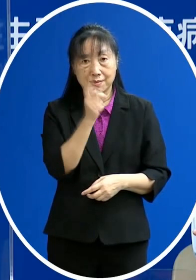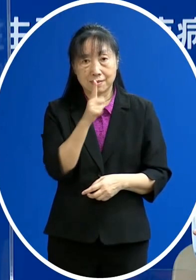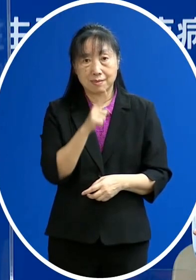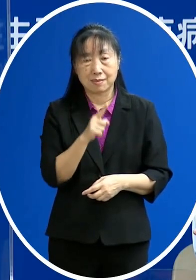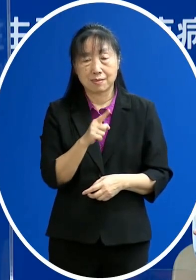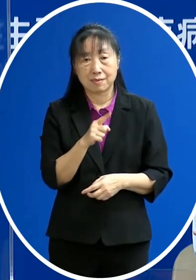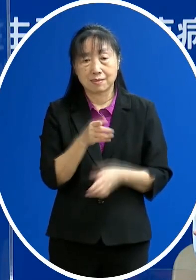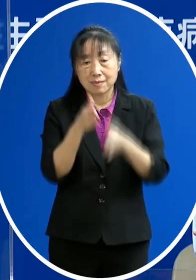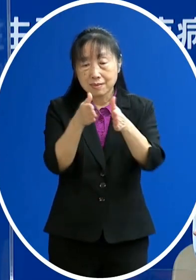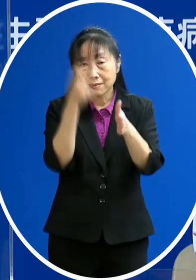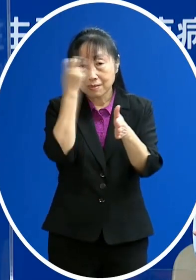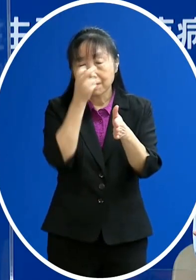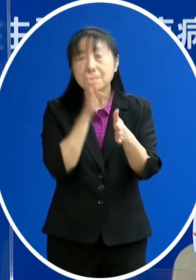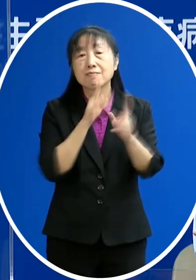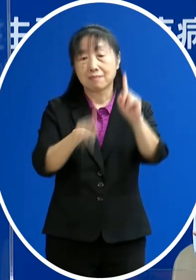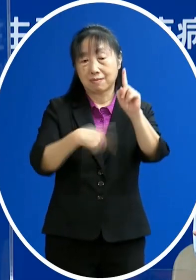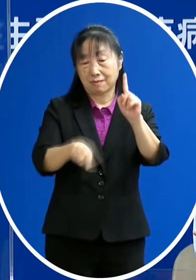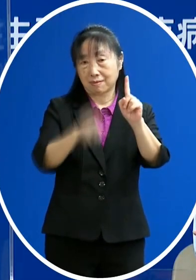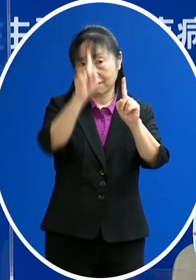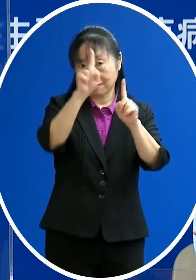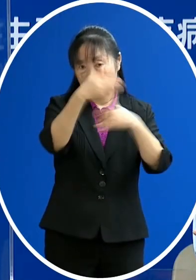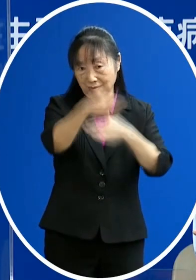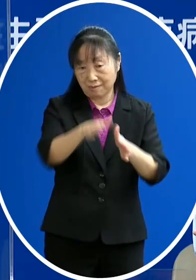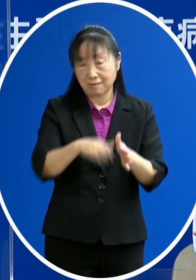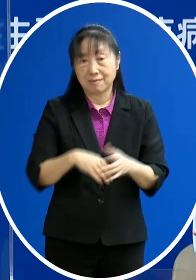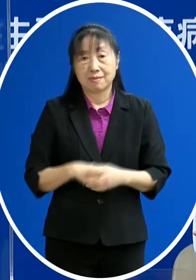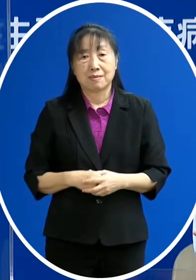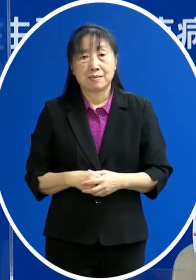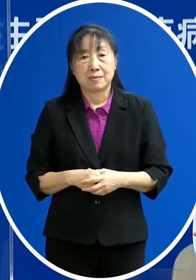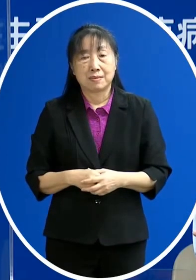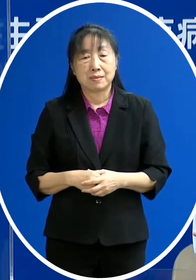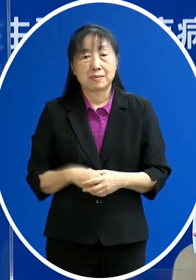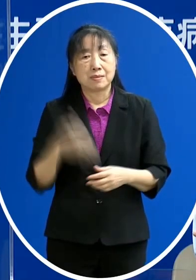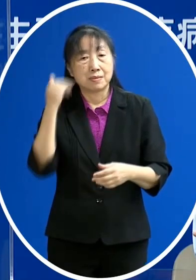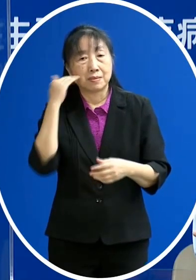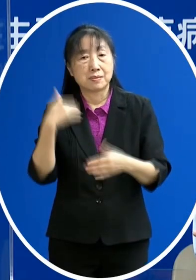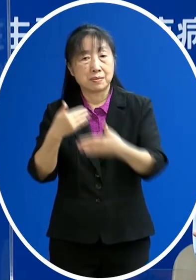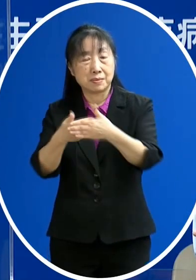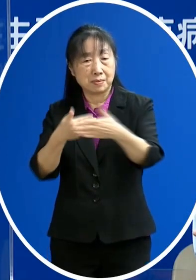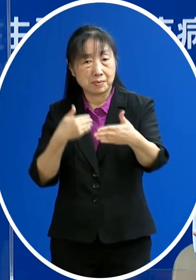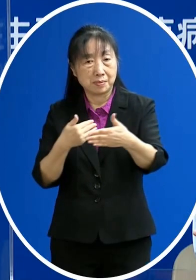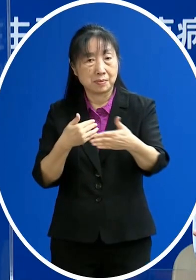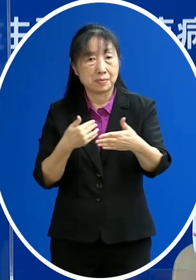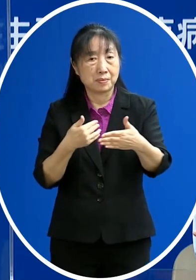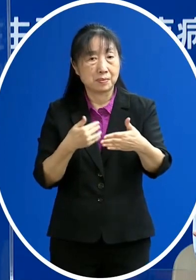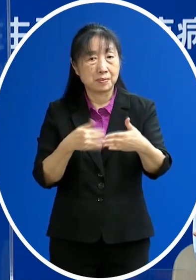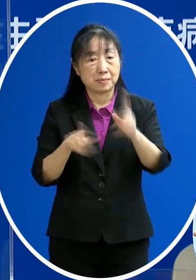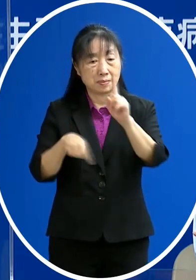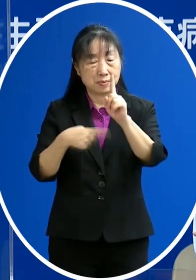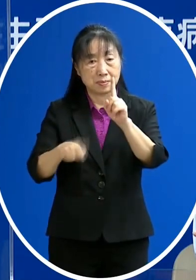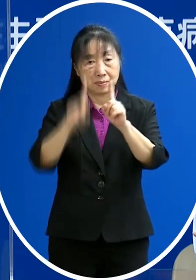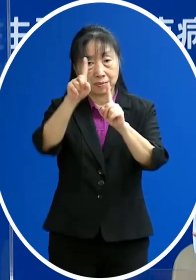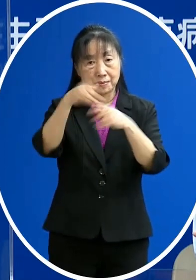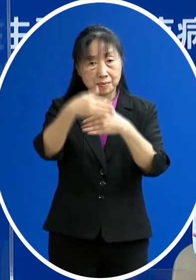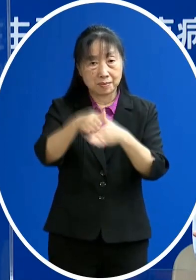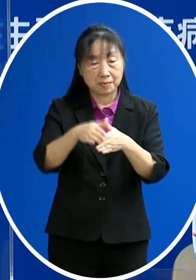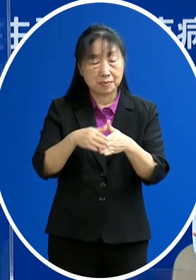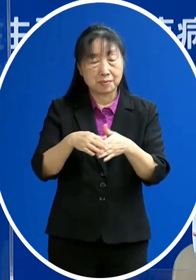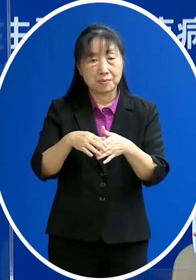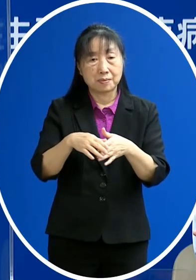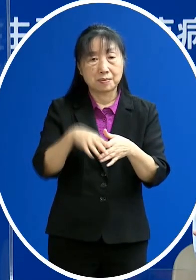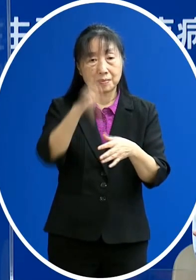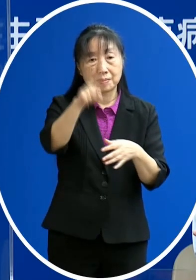疫的部分是以一人一户为原则，那隔离的哈，哦，这部分我们是以一人一室为原